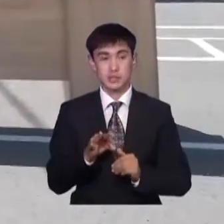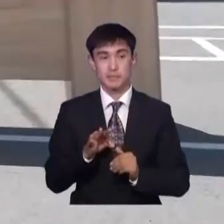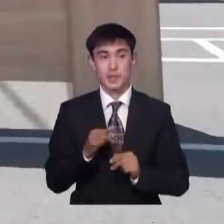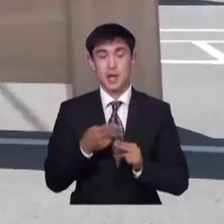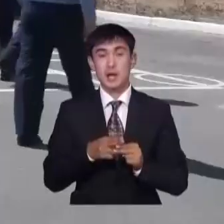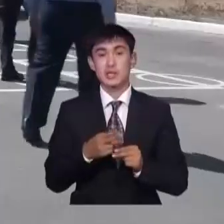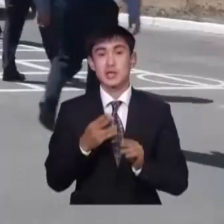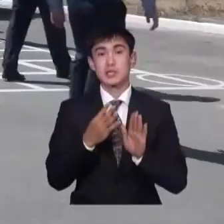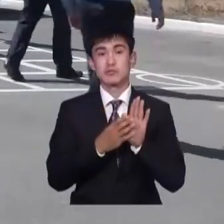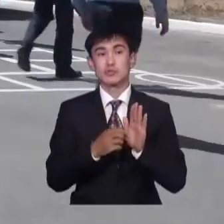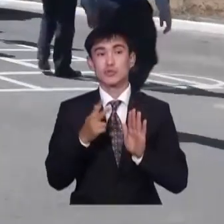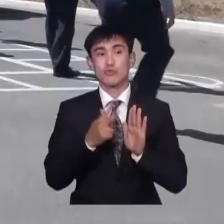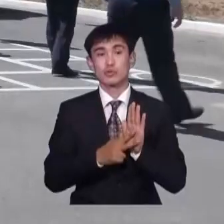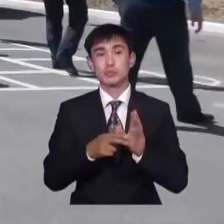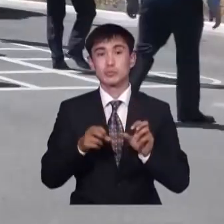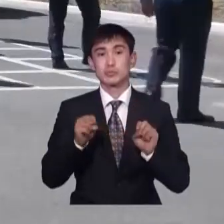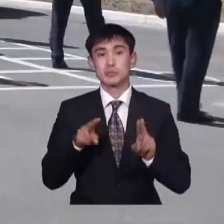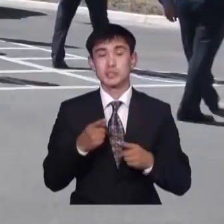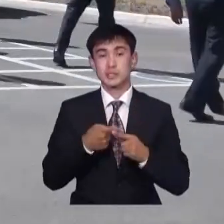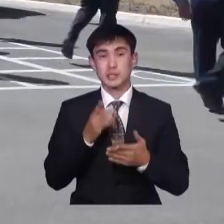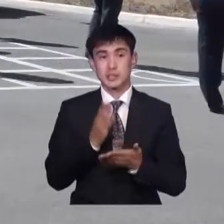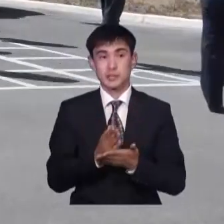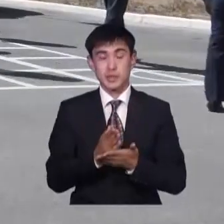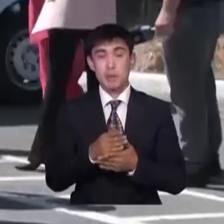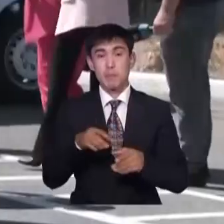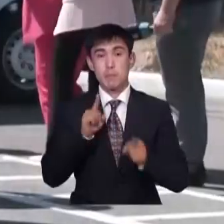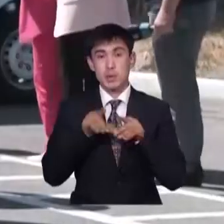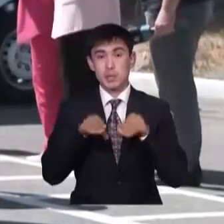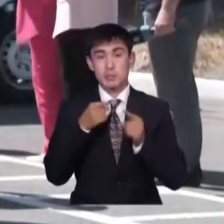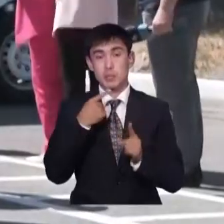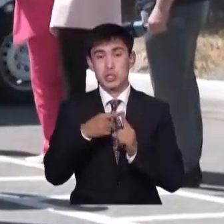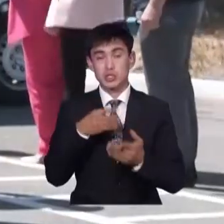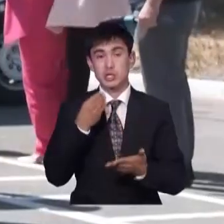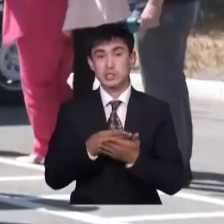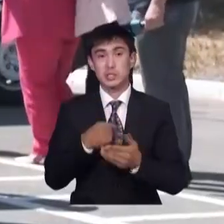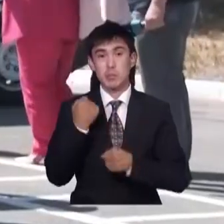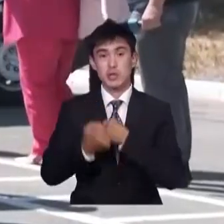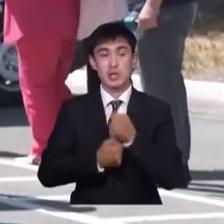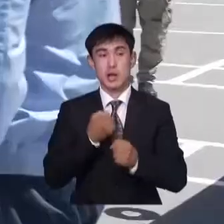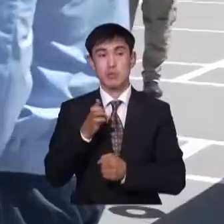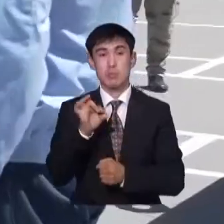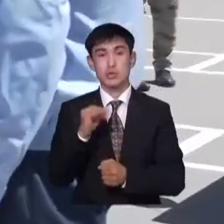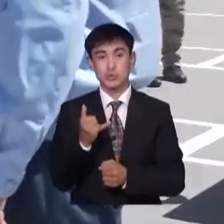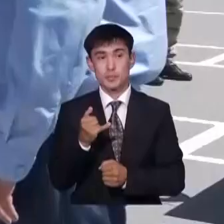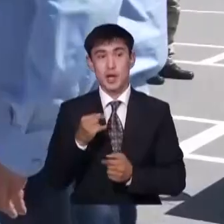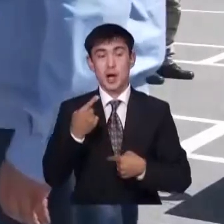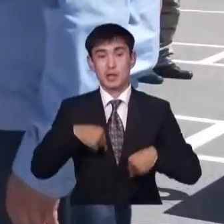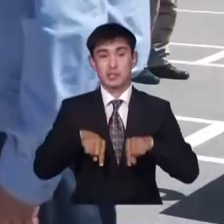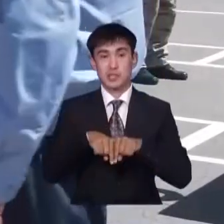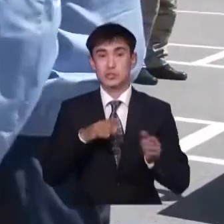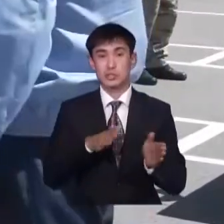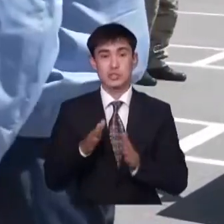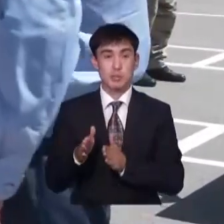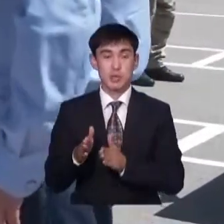а это порядка 908 единиц. В целом, представители парламента положительно оценили материально-техническую базу, организацию